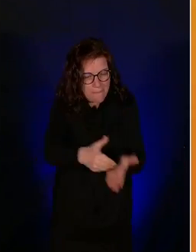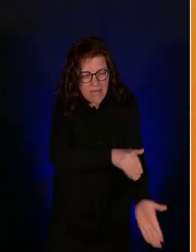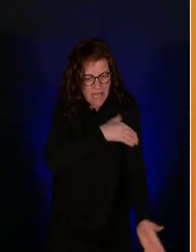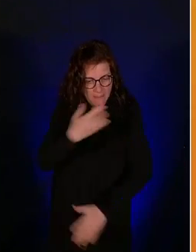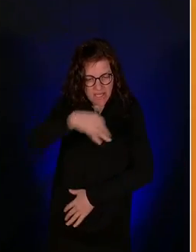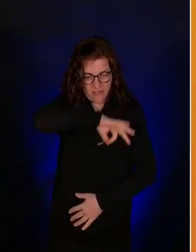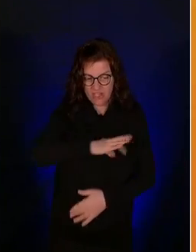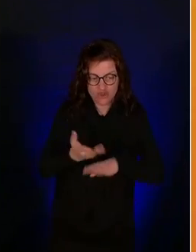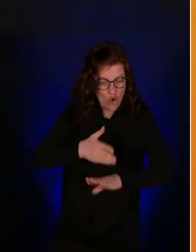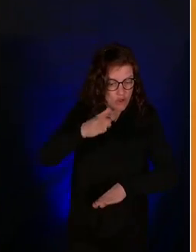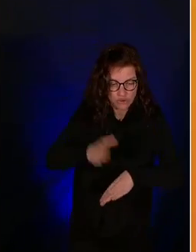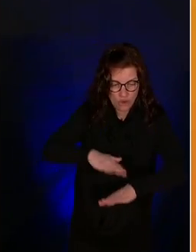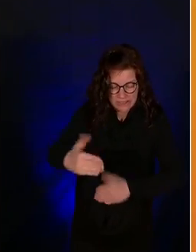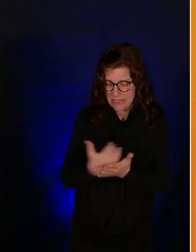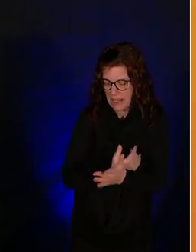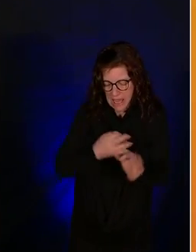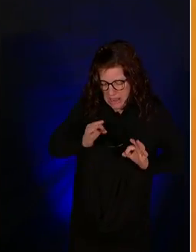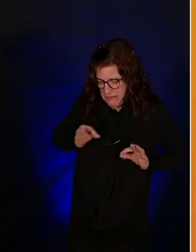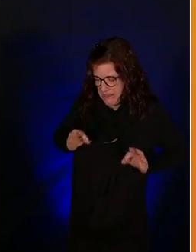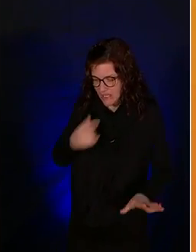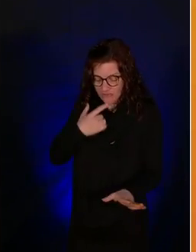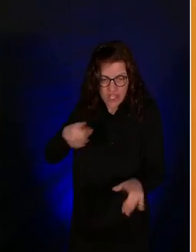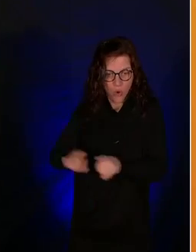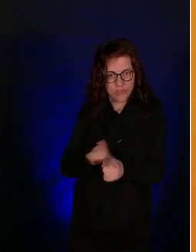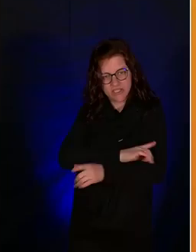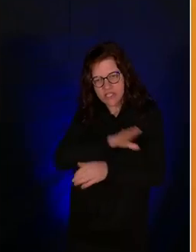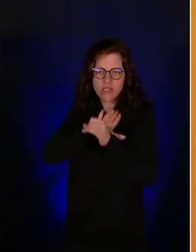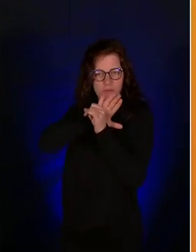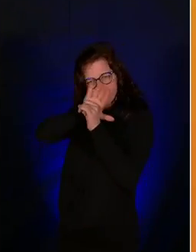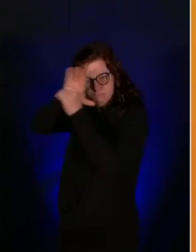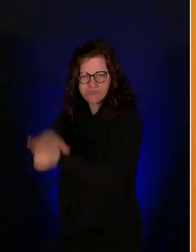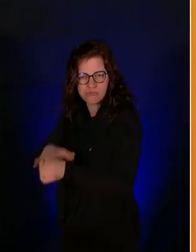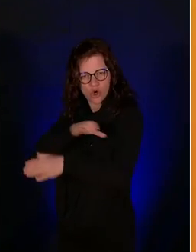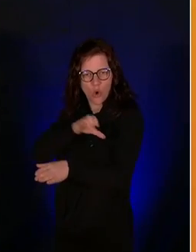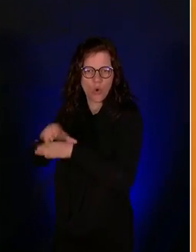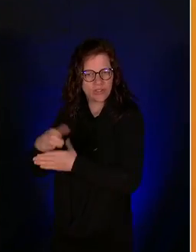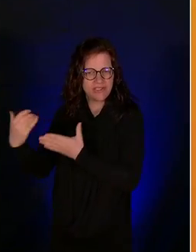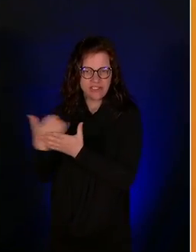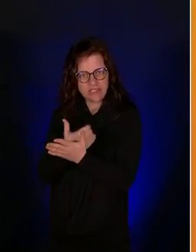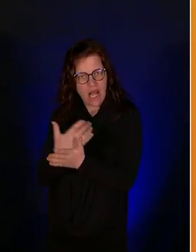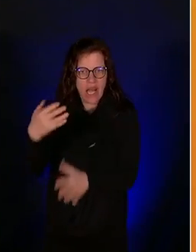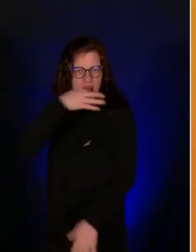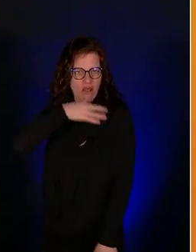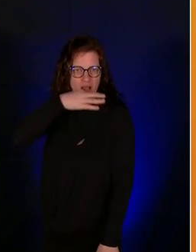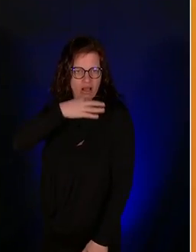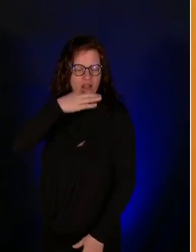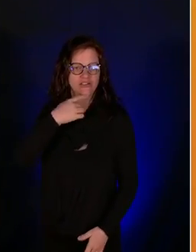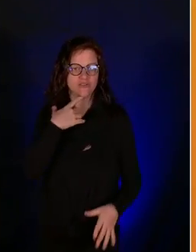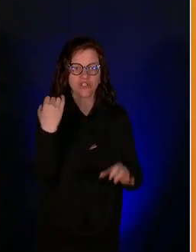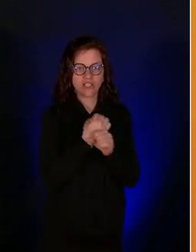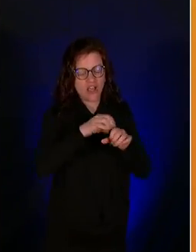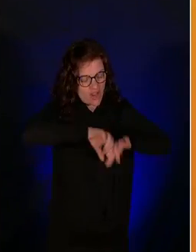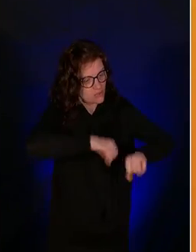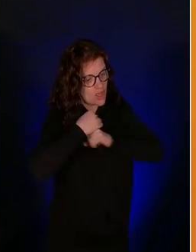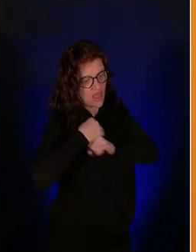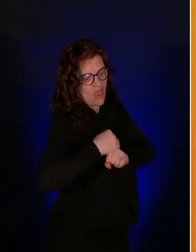rien. Donc faisons aussi après les reculer sur les salaires. Ce que je voulais dire. Donc le travail exploité disparaîtra qu'avec ça. C'est